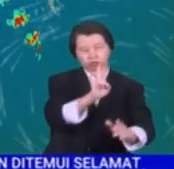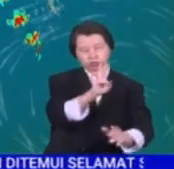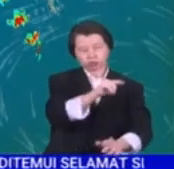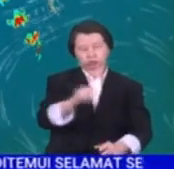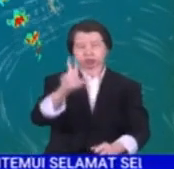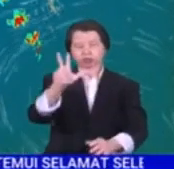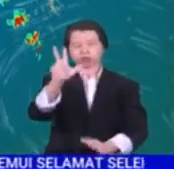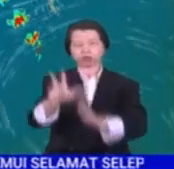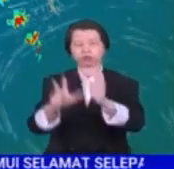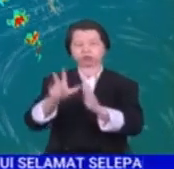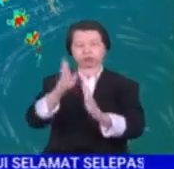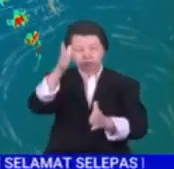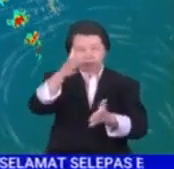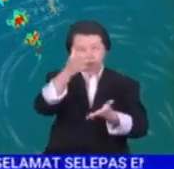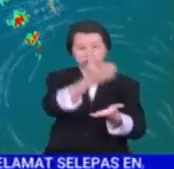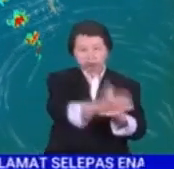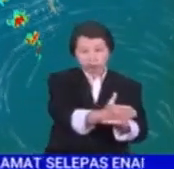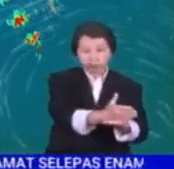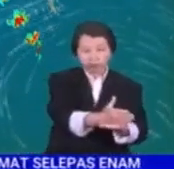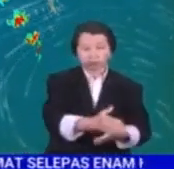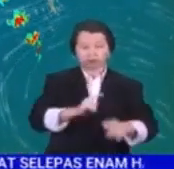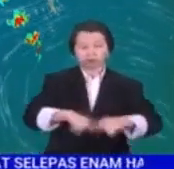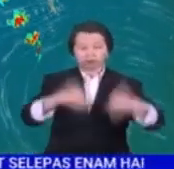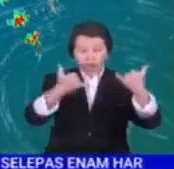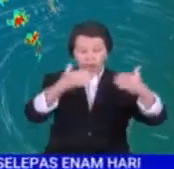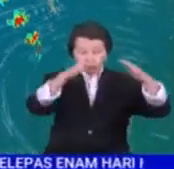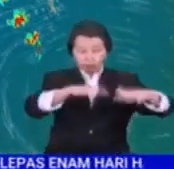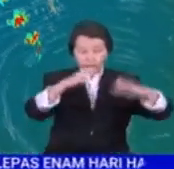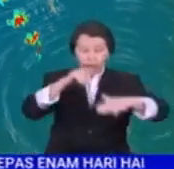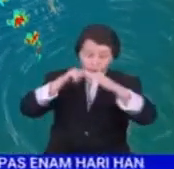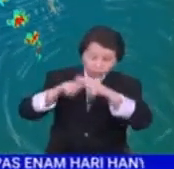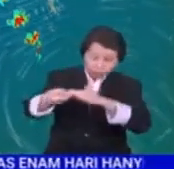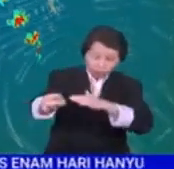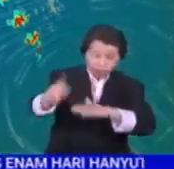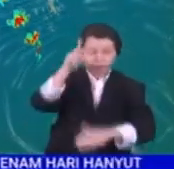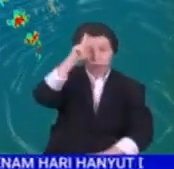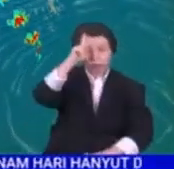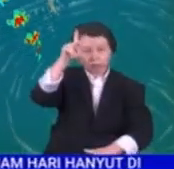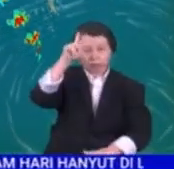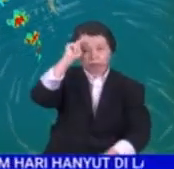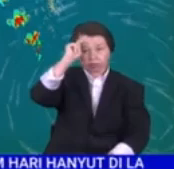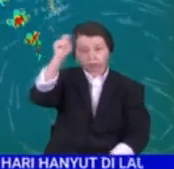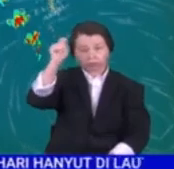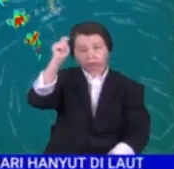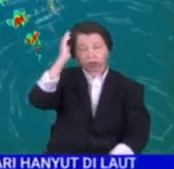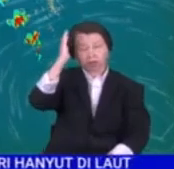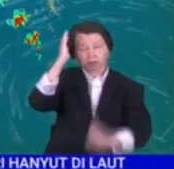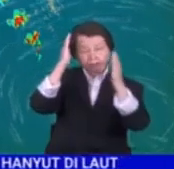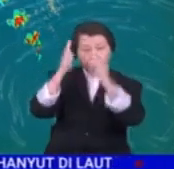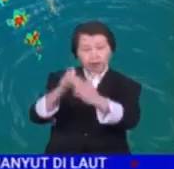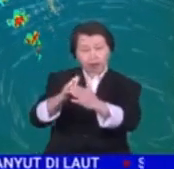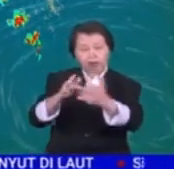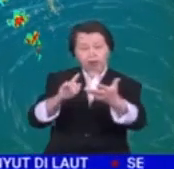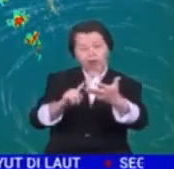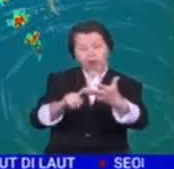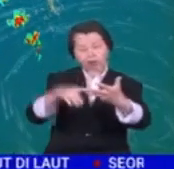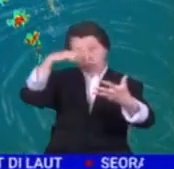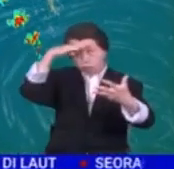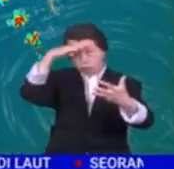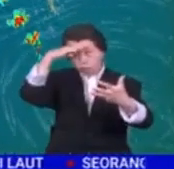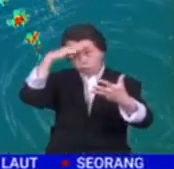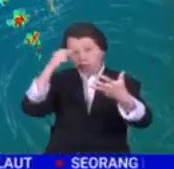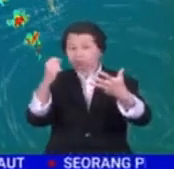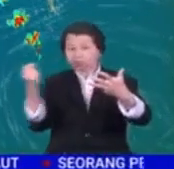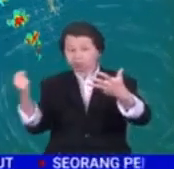ke 3 jam lagi. Namun, hujan yang sedang berlaku di pedalaman negeri Kelantan, Terengganu, Pahang dan juga di timur negeri Johor ini,